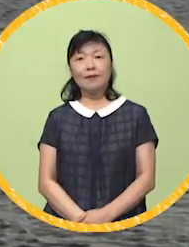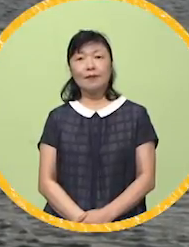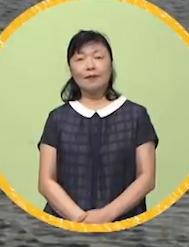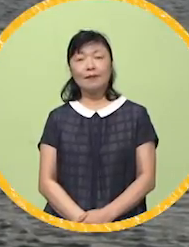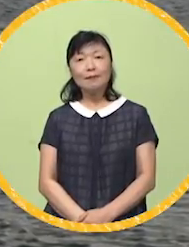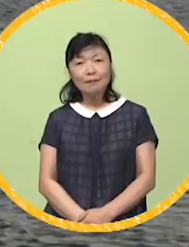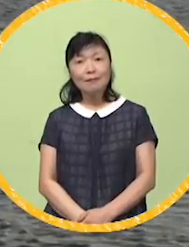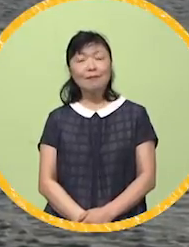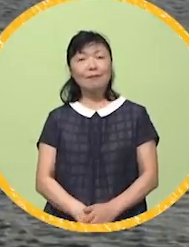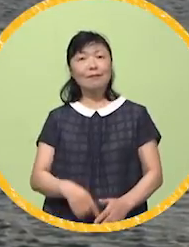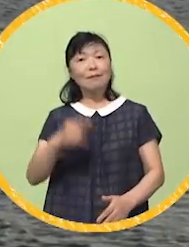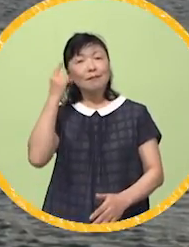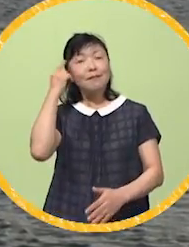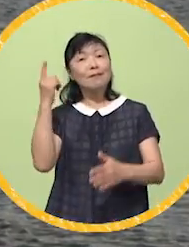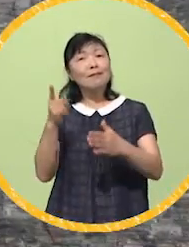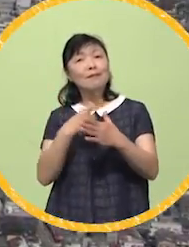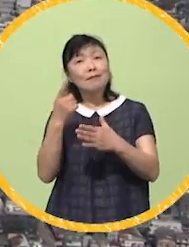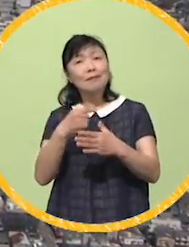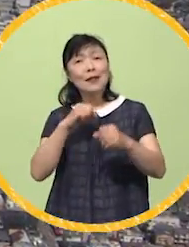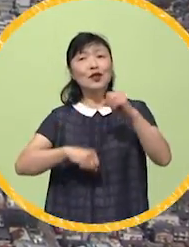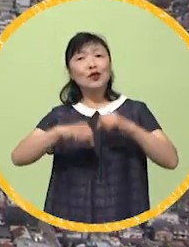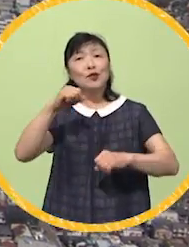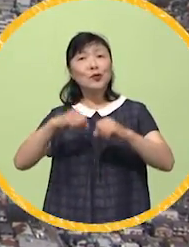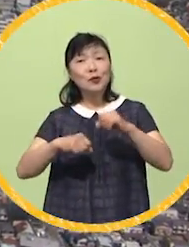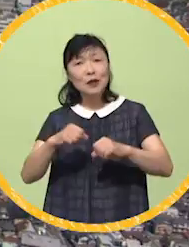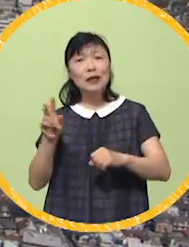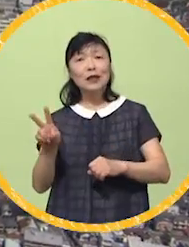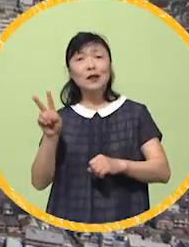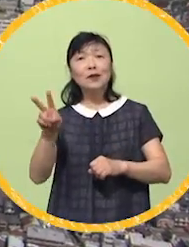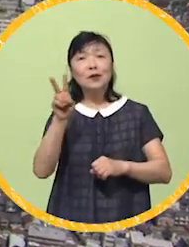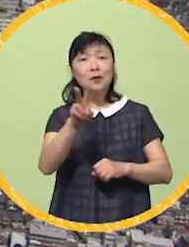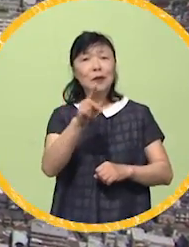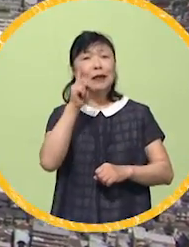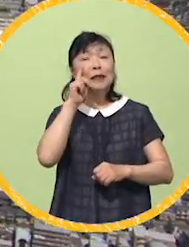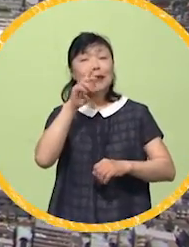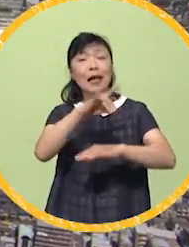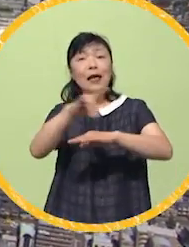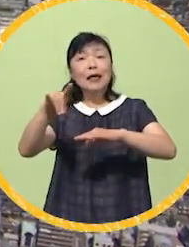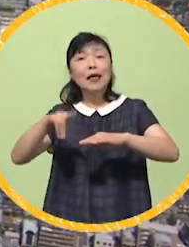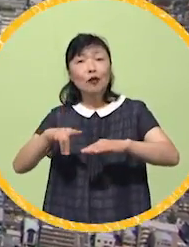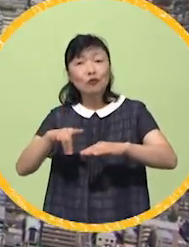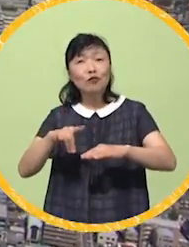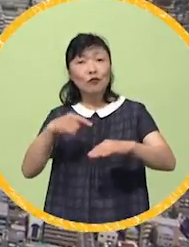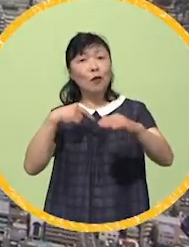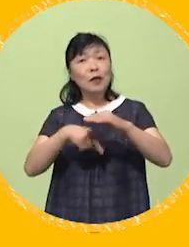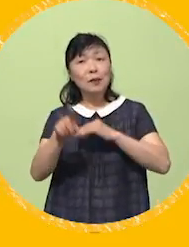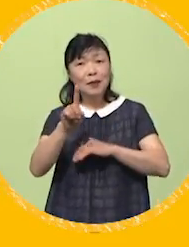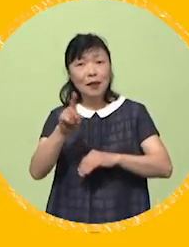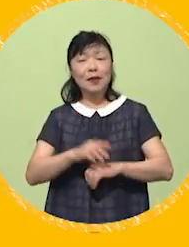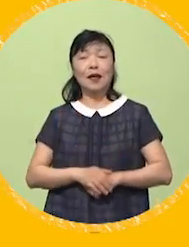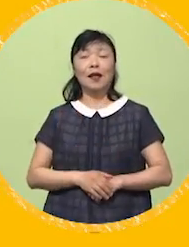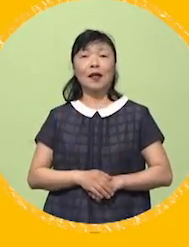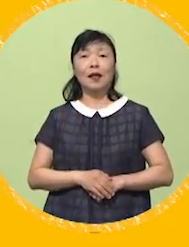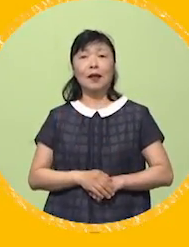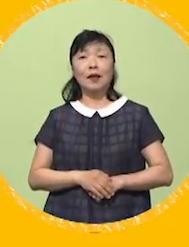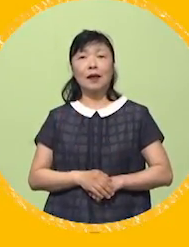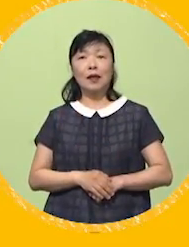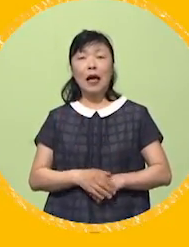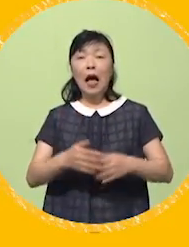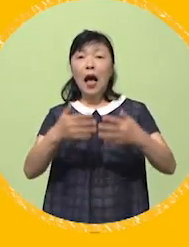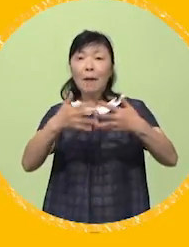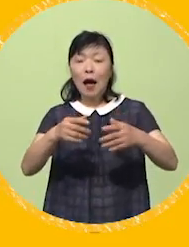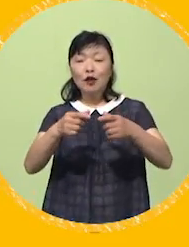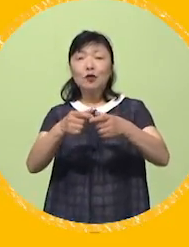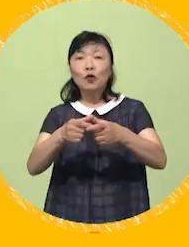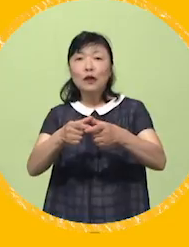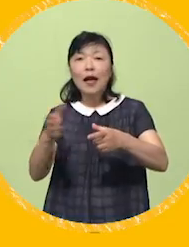ー。風が吹くまま気の向くままあなたの街をふらりと訪ねる実験企画、かなすて長者とは。番組ステッカー